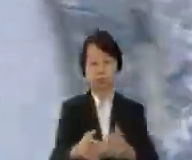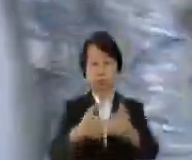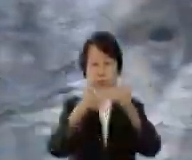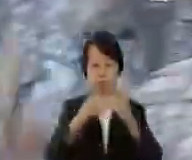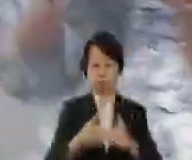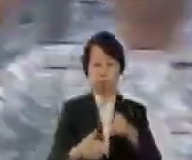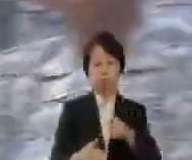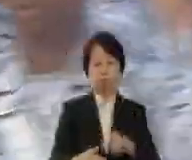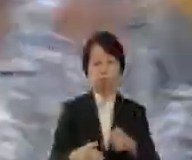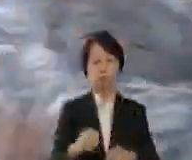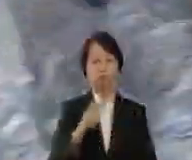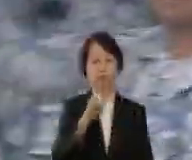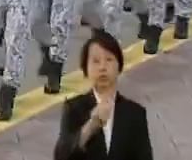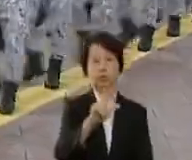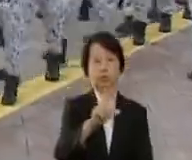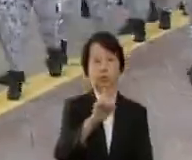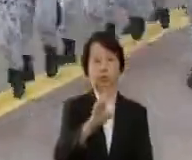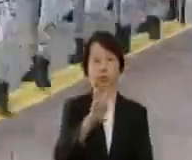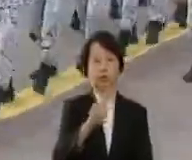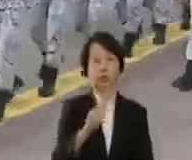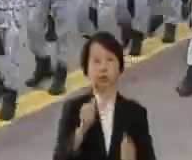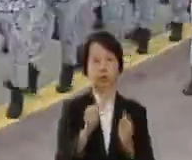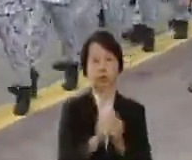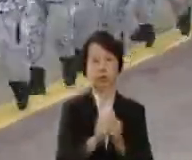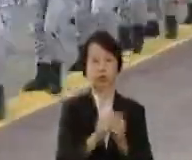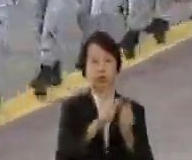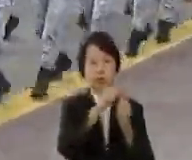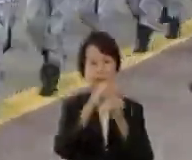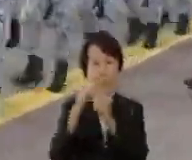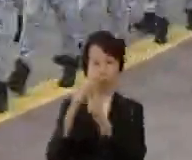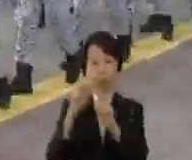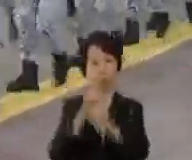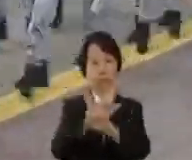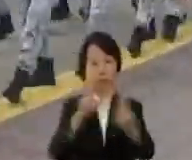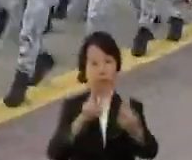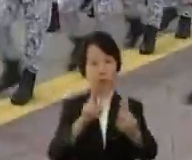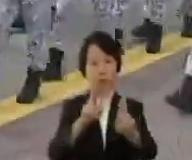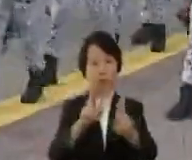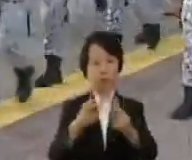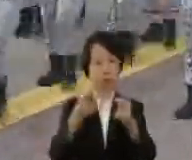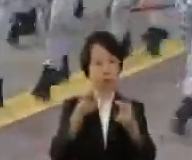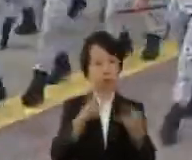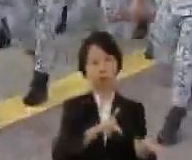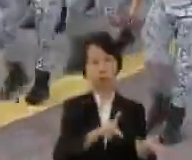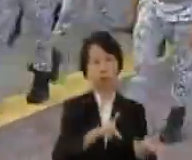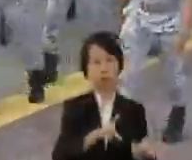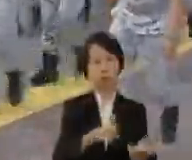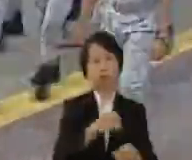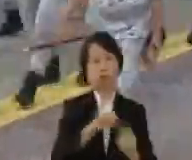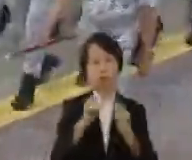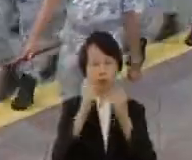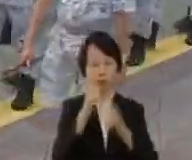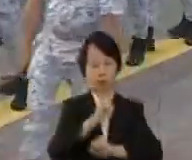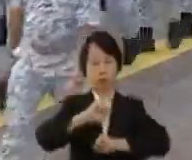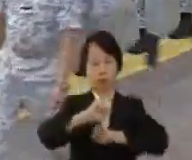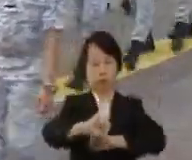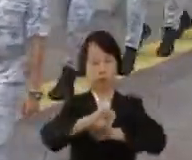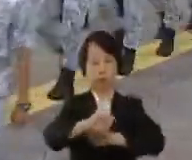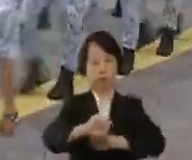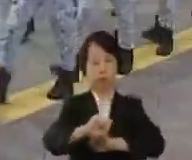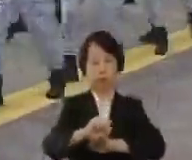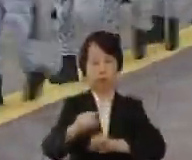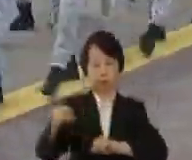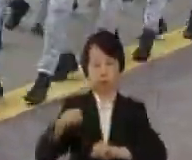Kontingen Tentera Laut Diraja Malaysia dengan jogan kata sedia berkorban. Kontingen ini juga terdiri